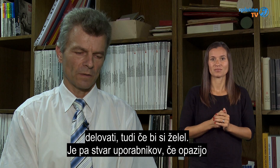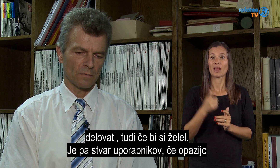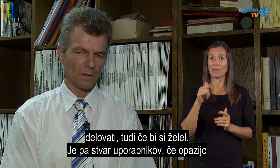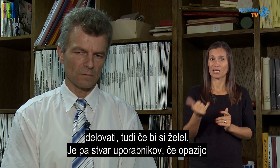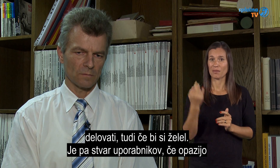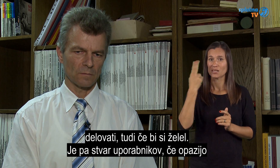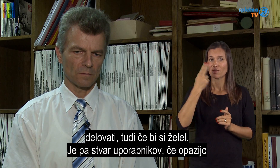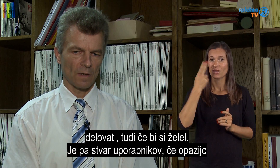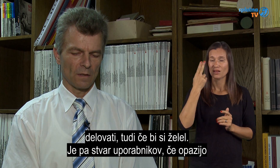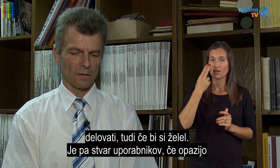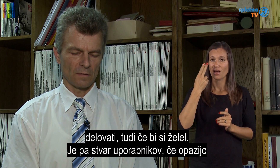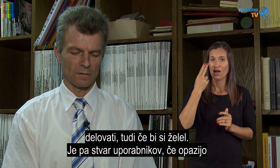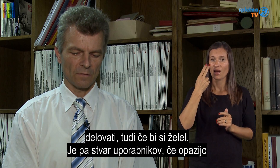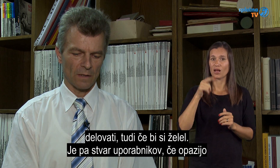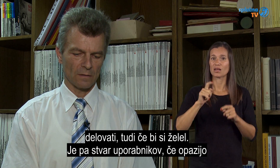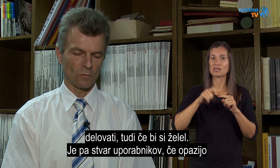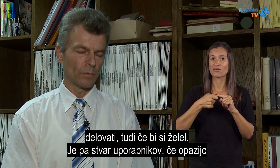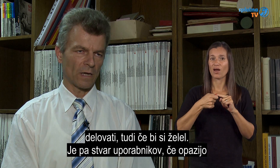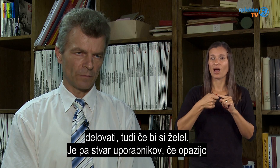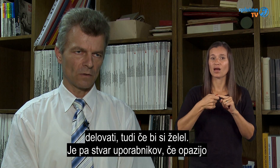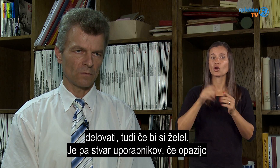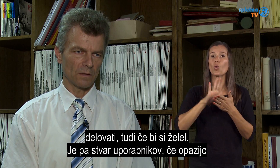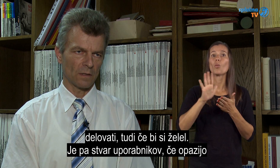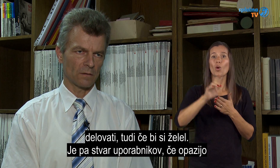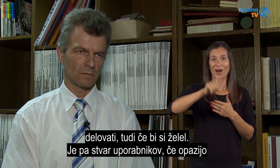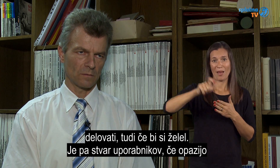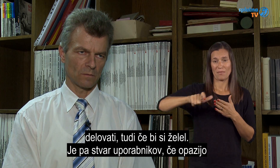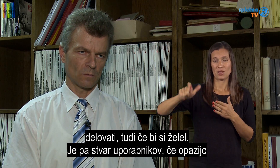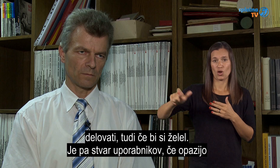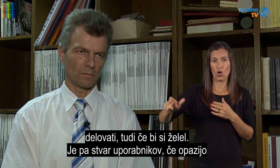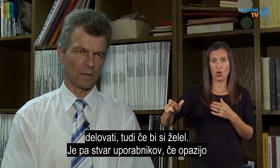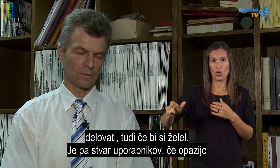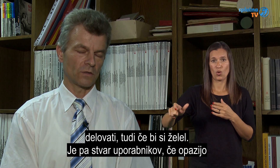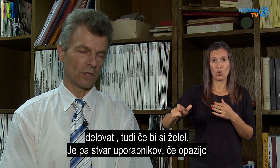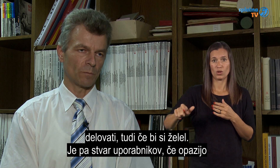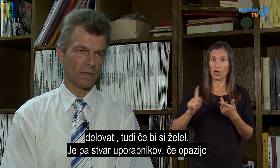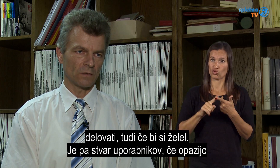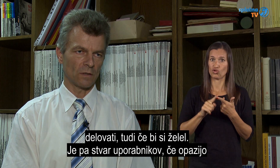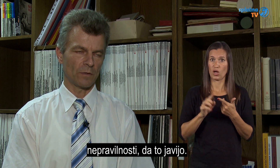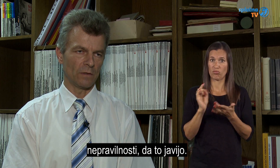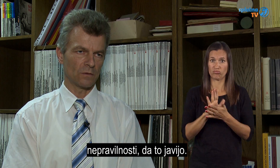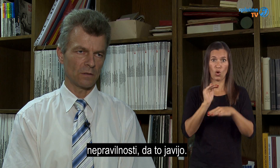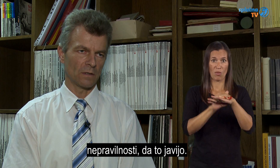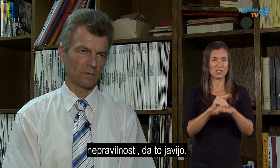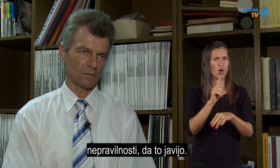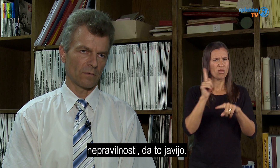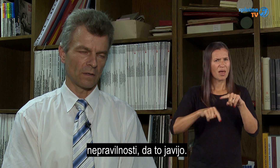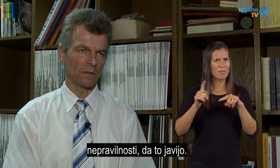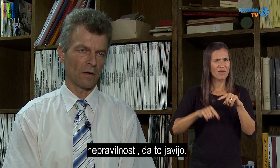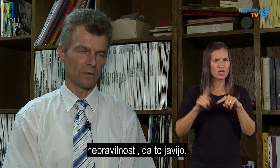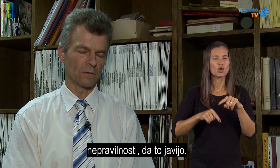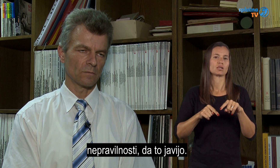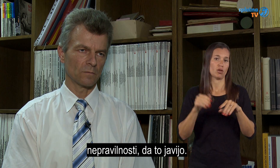Je pa seveda stvar uporabnikov, ne, da če opazijo nepravilnosti, da